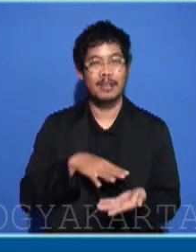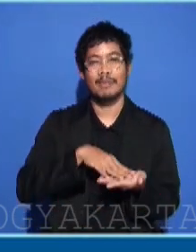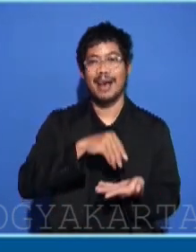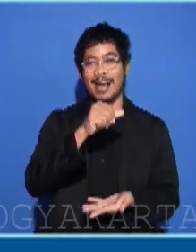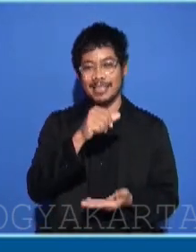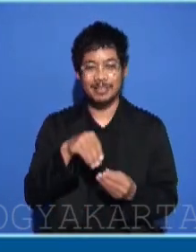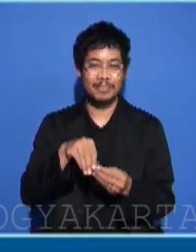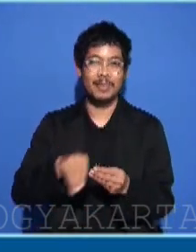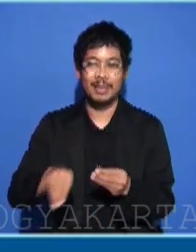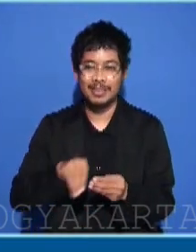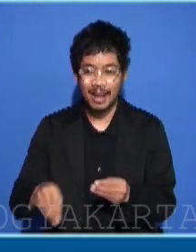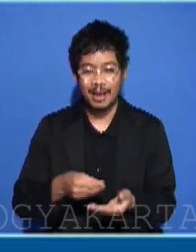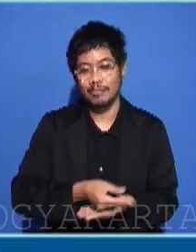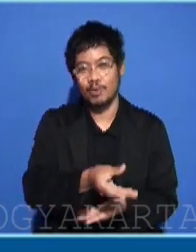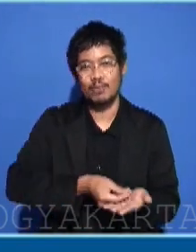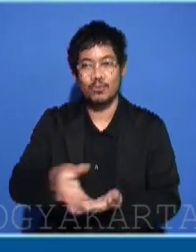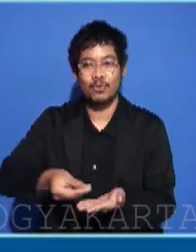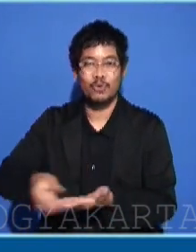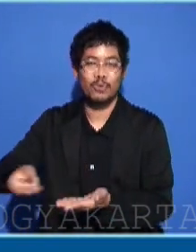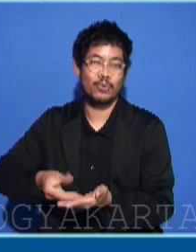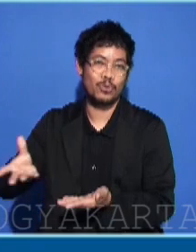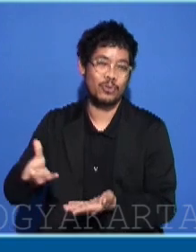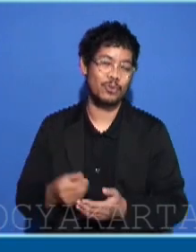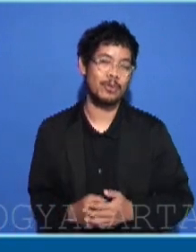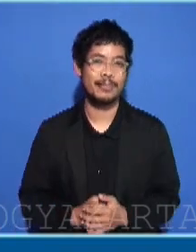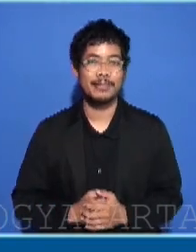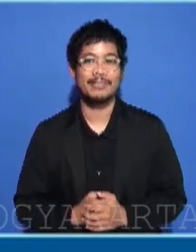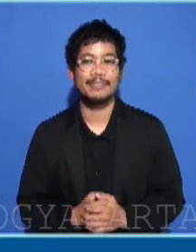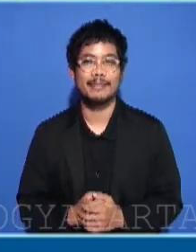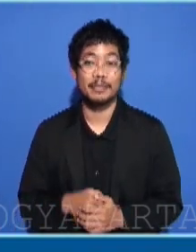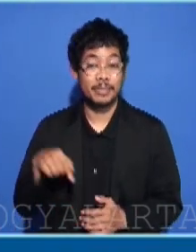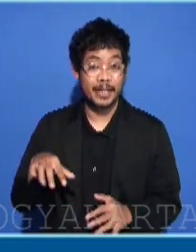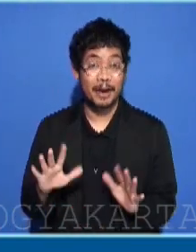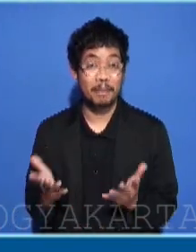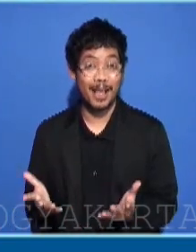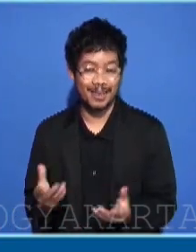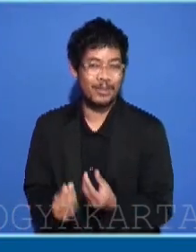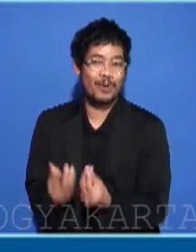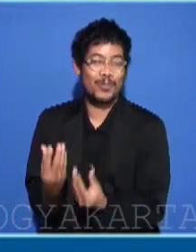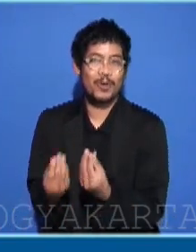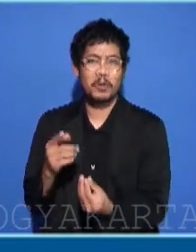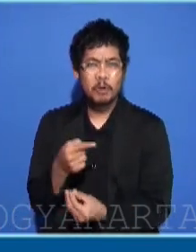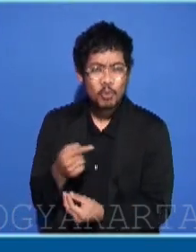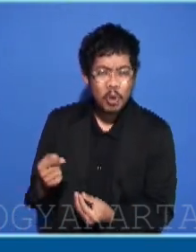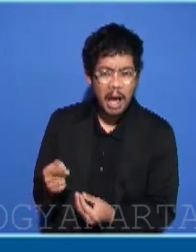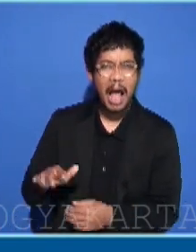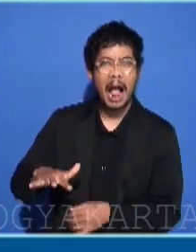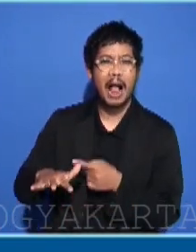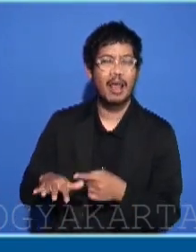dipun ginakaken ing ngrimat tanemanipun. Aliting taneman menika jalaran kiranging toya kangge ngocori